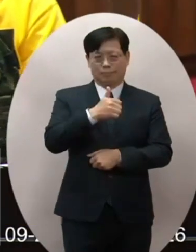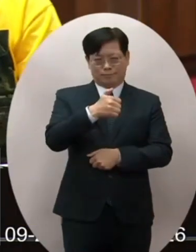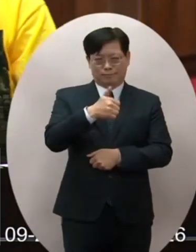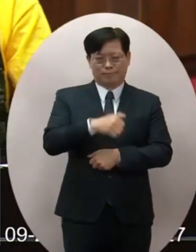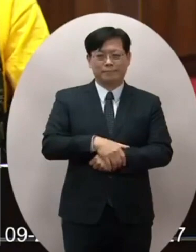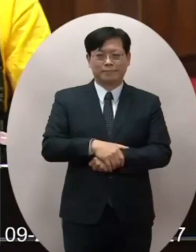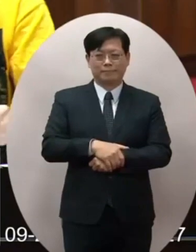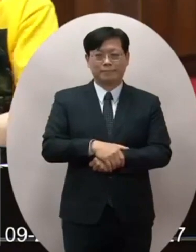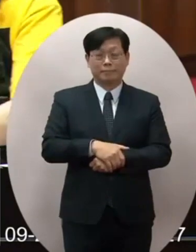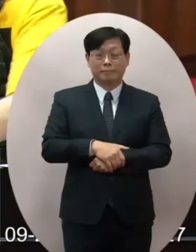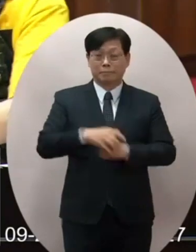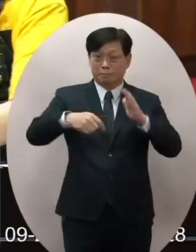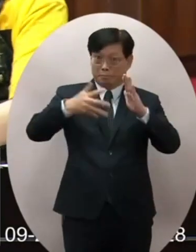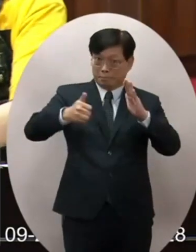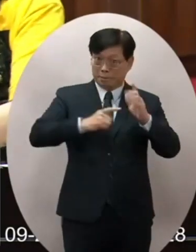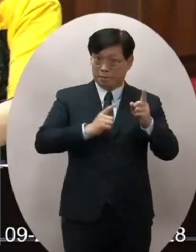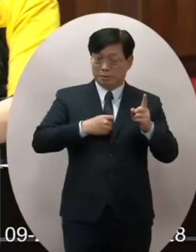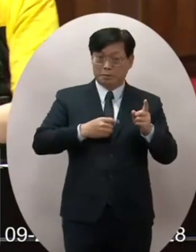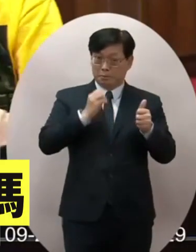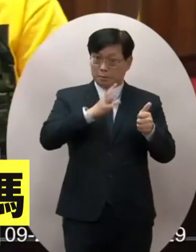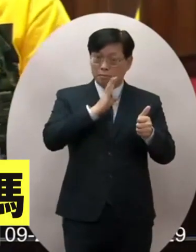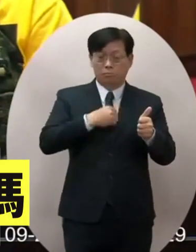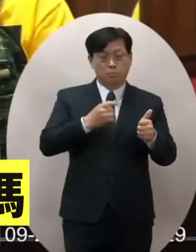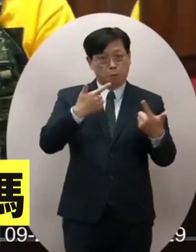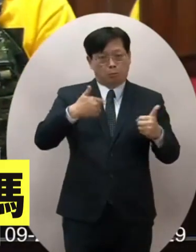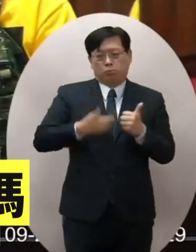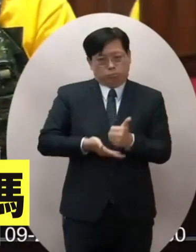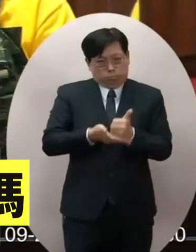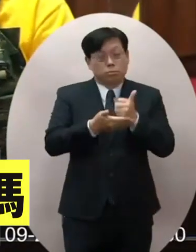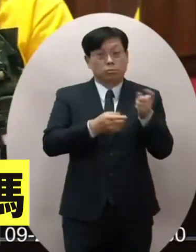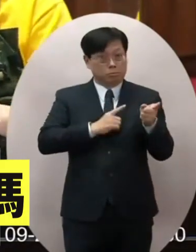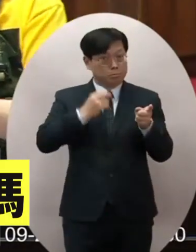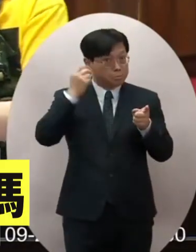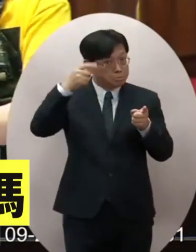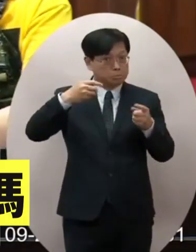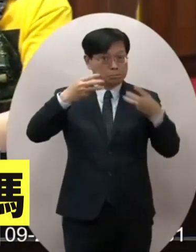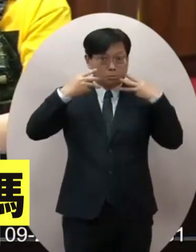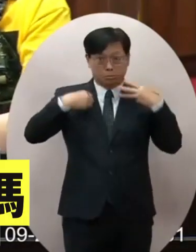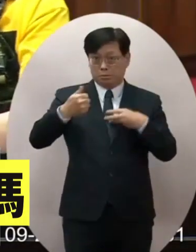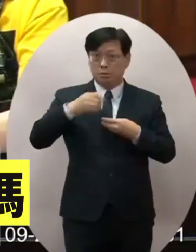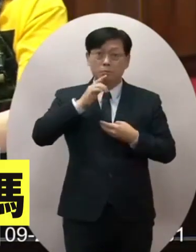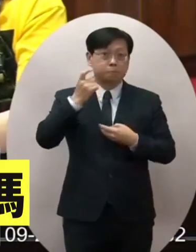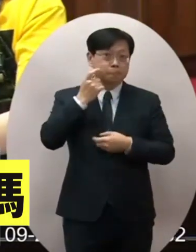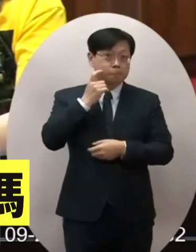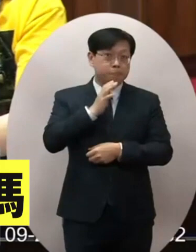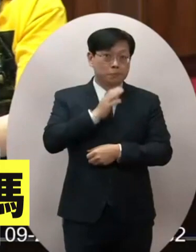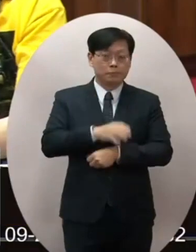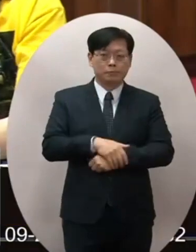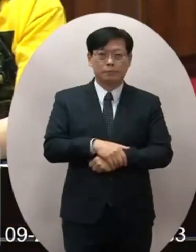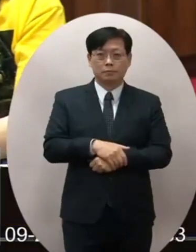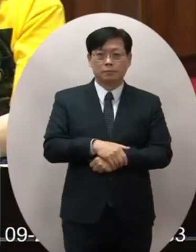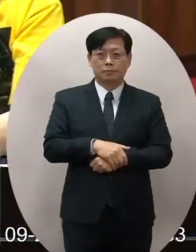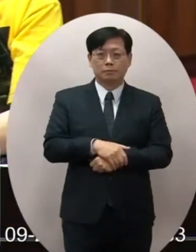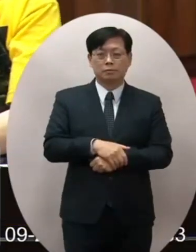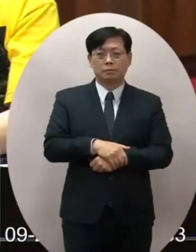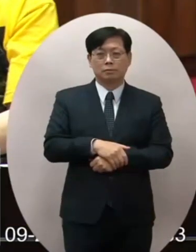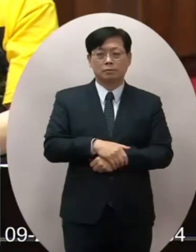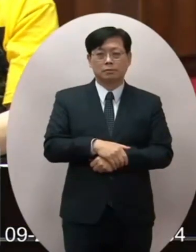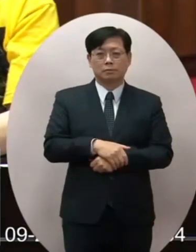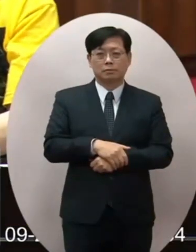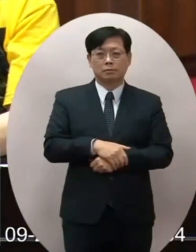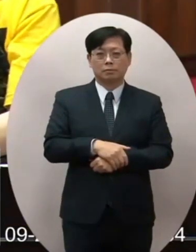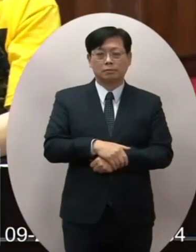谢。所以院长你否认我尊重，那所以你认为裴伟会在说谎吗？ 我不晓得